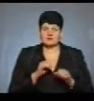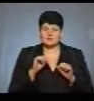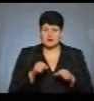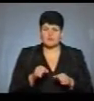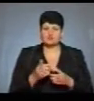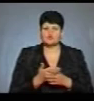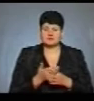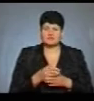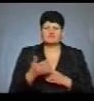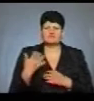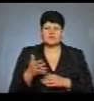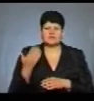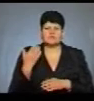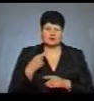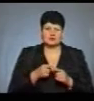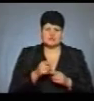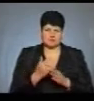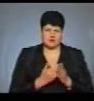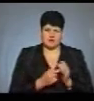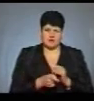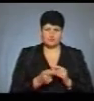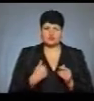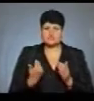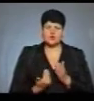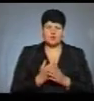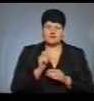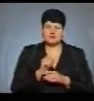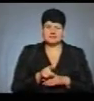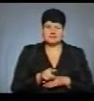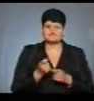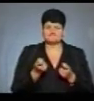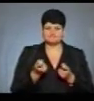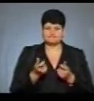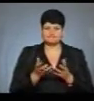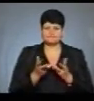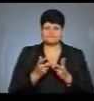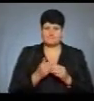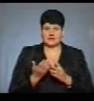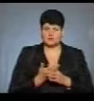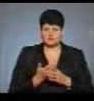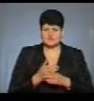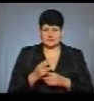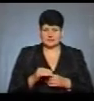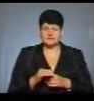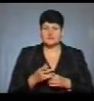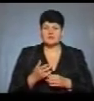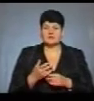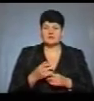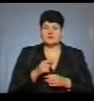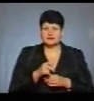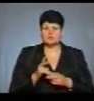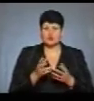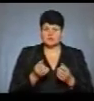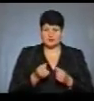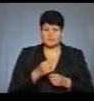субсидій, то вони вже давно на цій програмі субсидій. Тобто в нас нових призначень незначна кількість субсидій. Просто цим, які вже